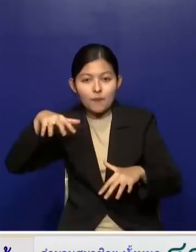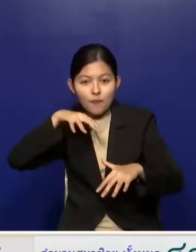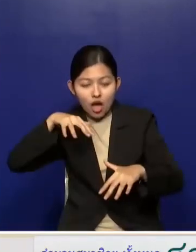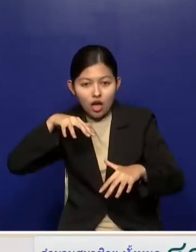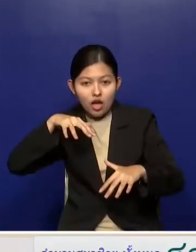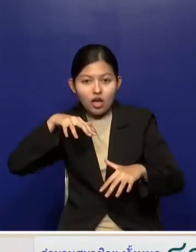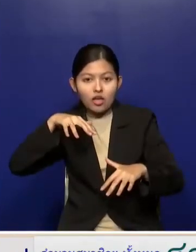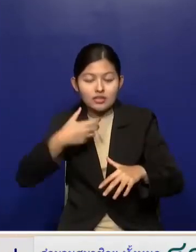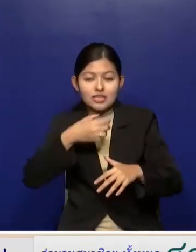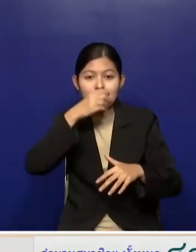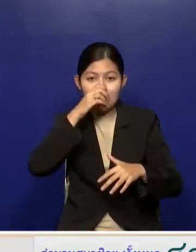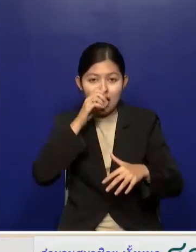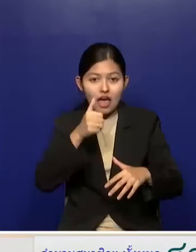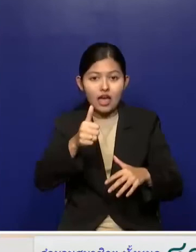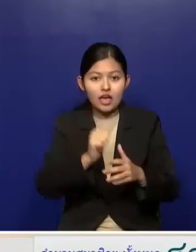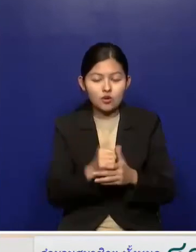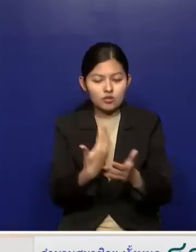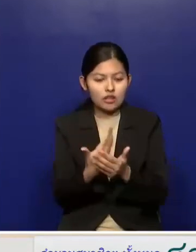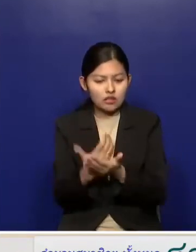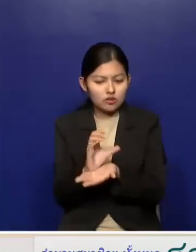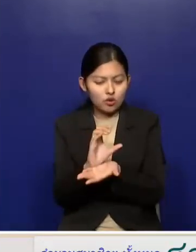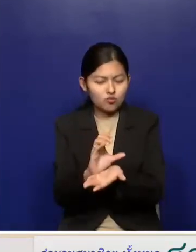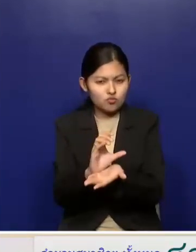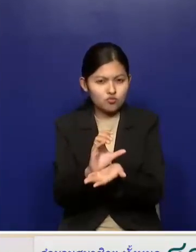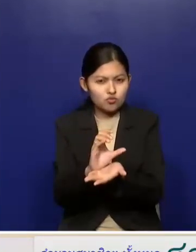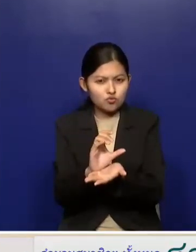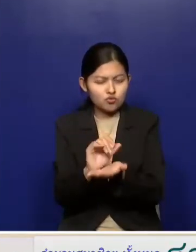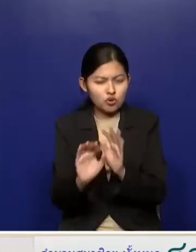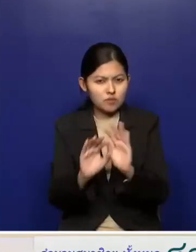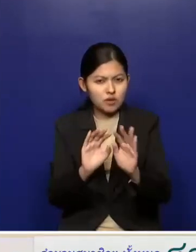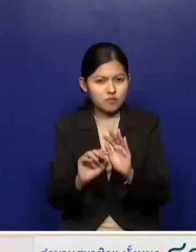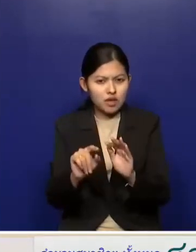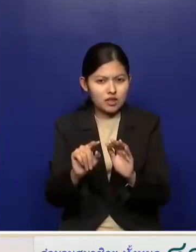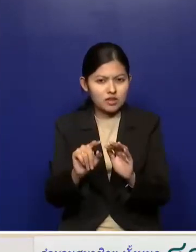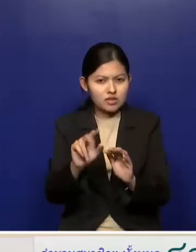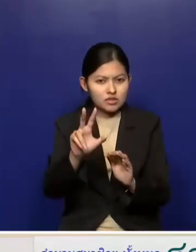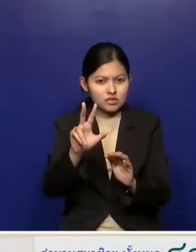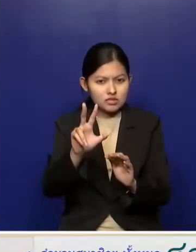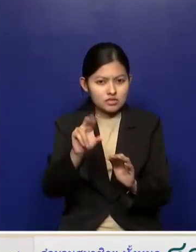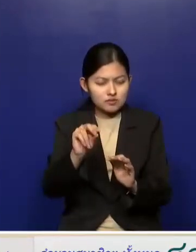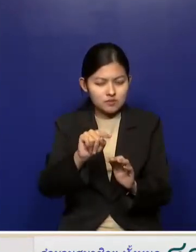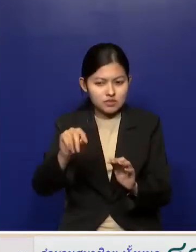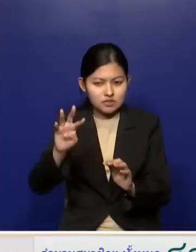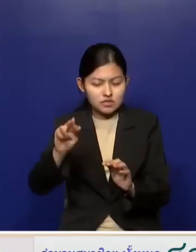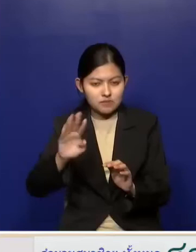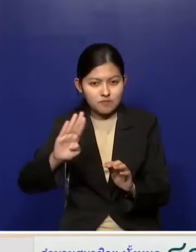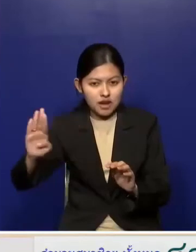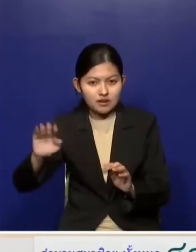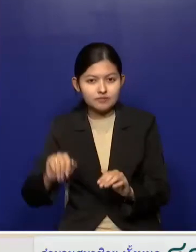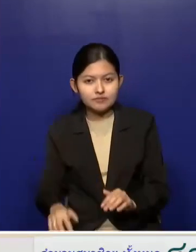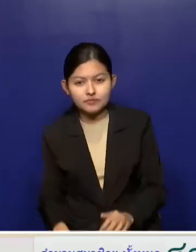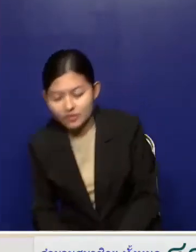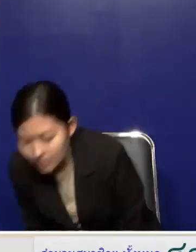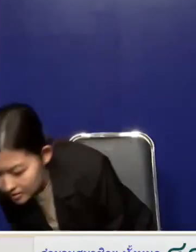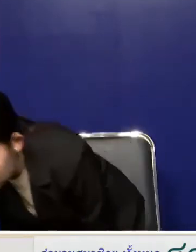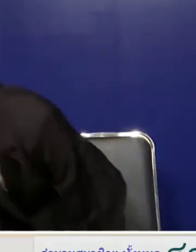้ทะเลมาทำน้จบได้วยงบประมาณต้นทุนซึงตอนนี้อยู่ที่รกบัติม graduate and 30-40 บา trailsก็เลย